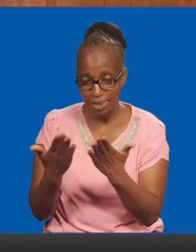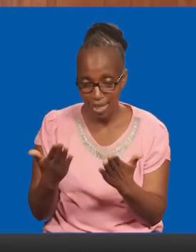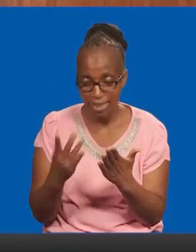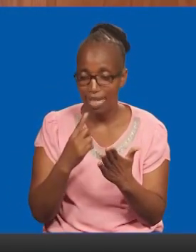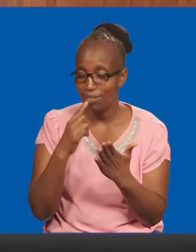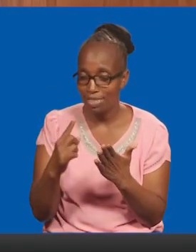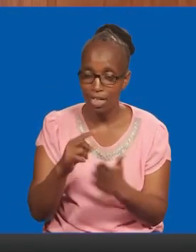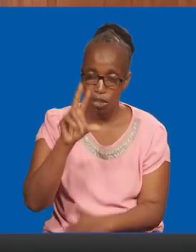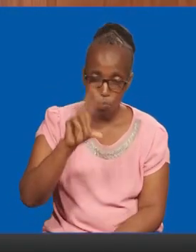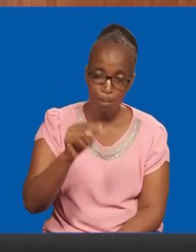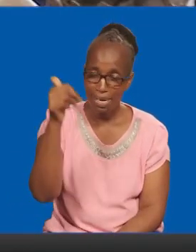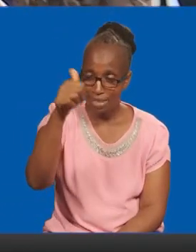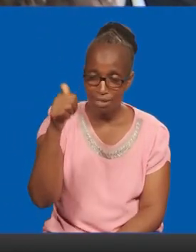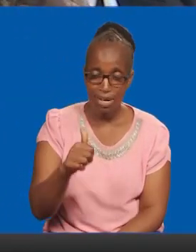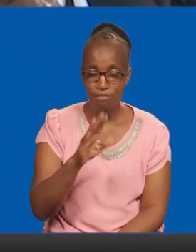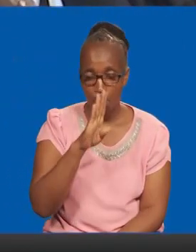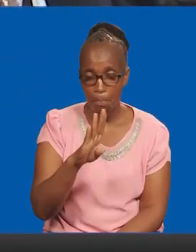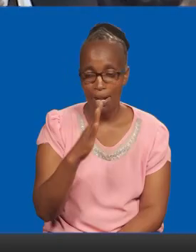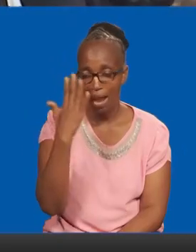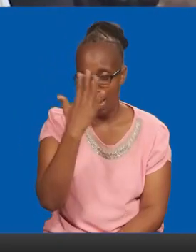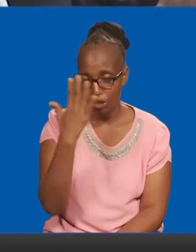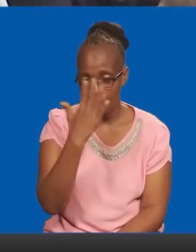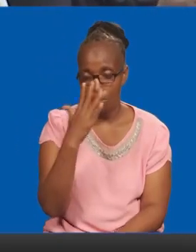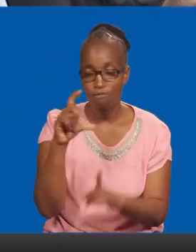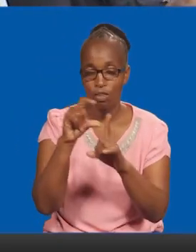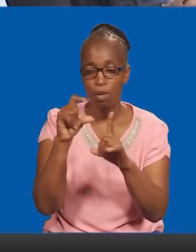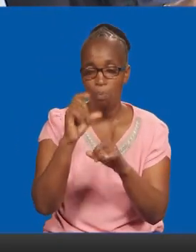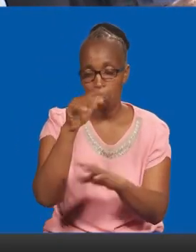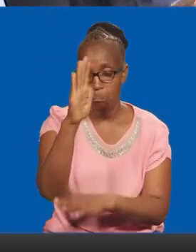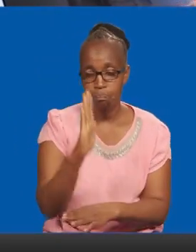to be ashamed of the gospel of God. Isaac Musioka, Undugu TV.